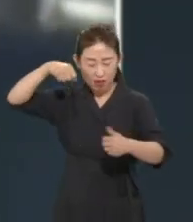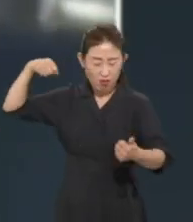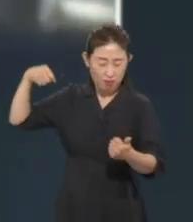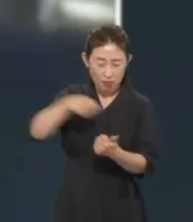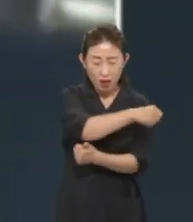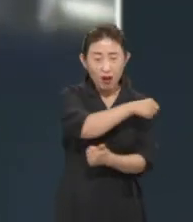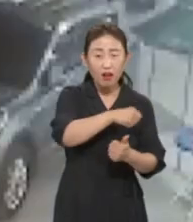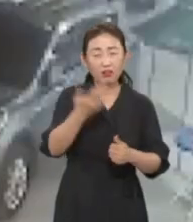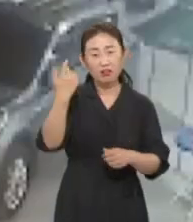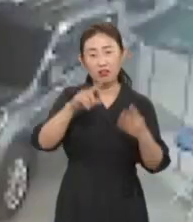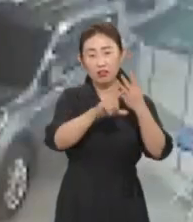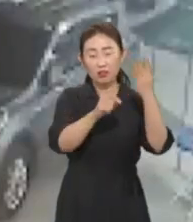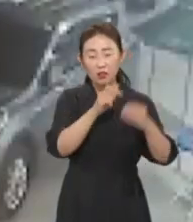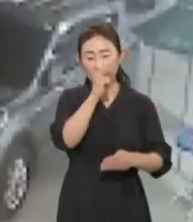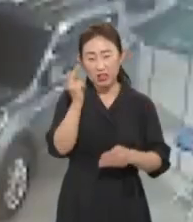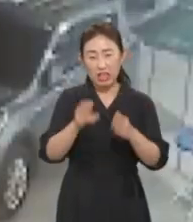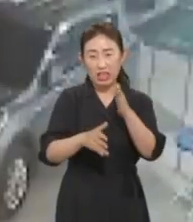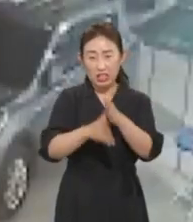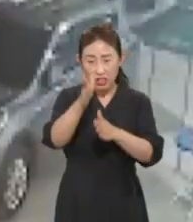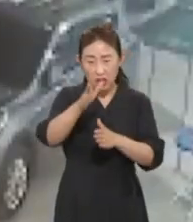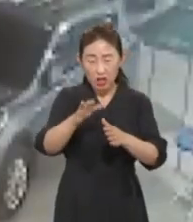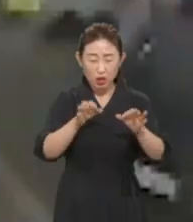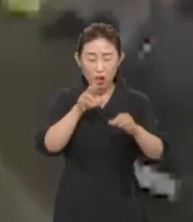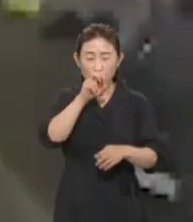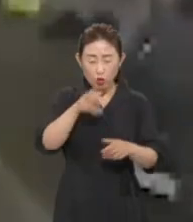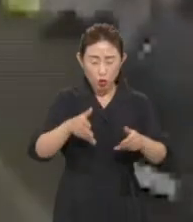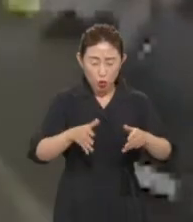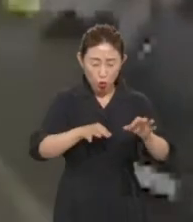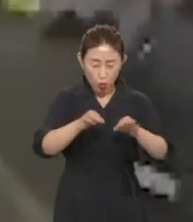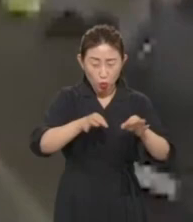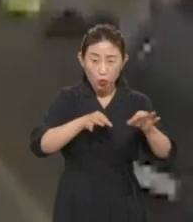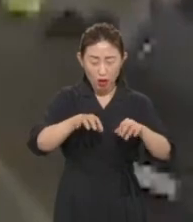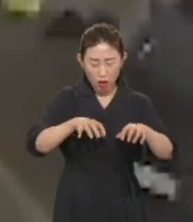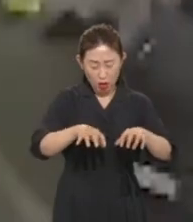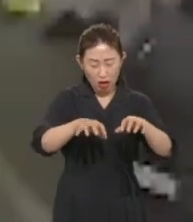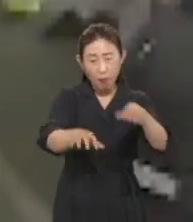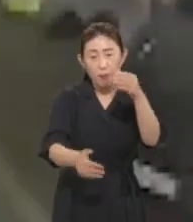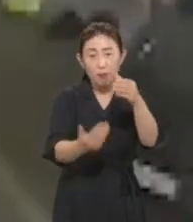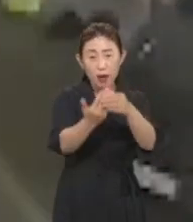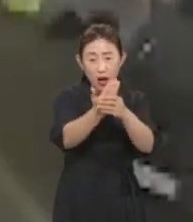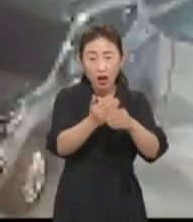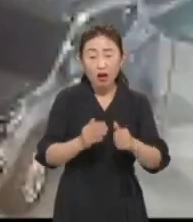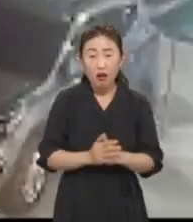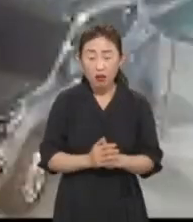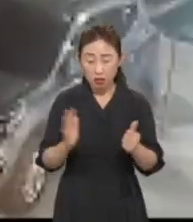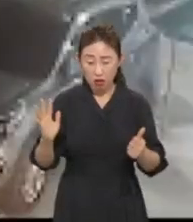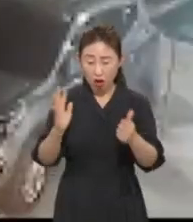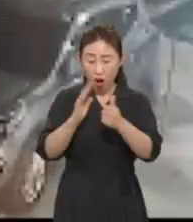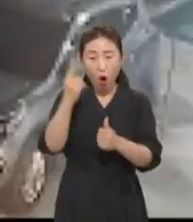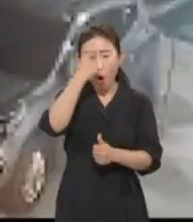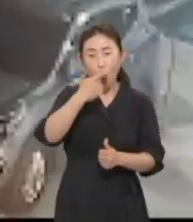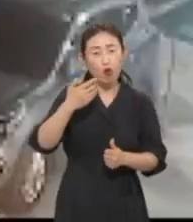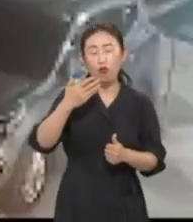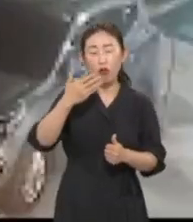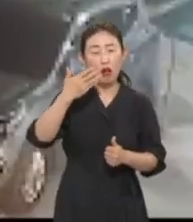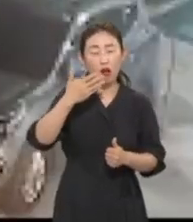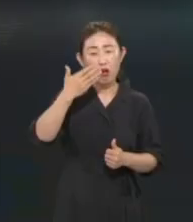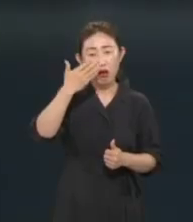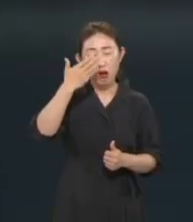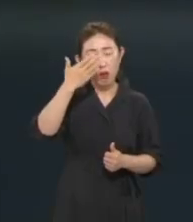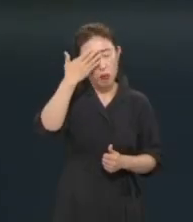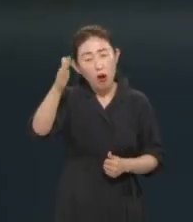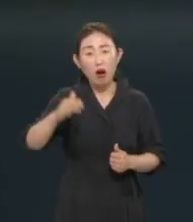밝습니다 지난 4월 서산시 읍내동에 한 골목길에서 벌어진 일입니다 가해자와 피해자는 일면식도 없는 사이였습니다